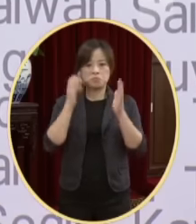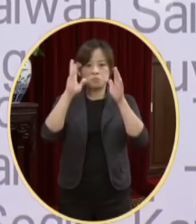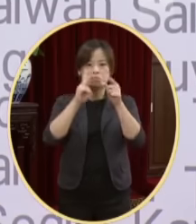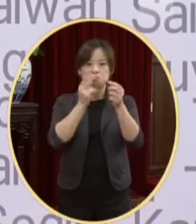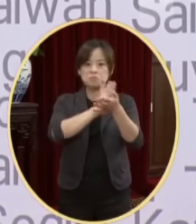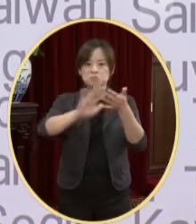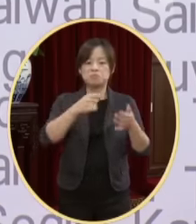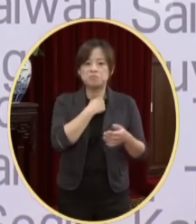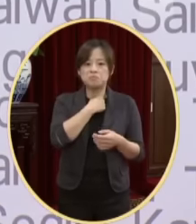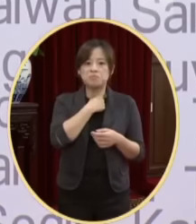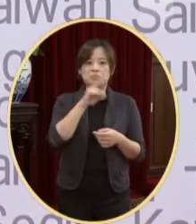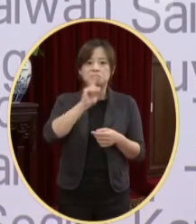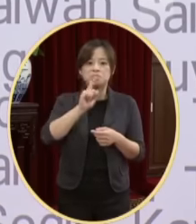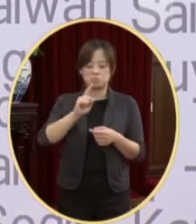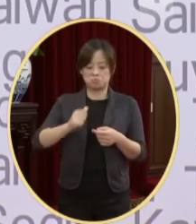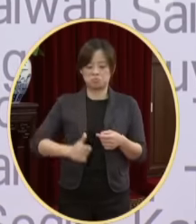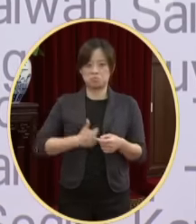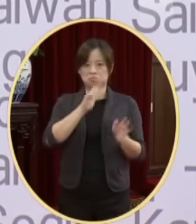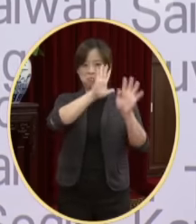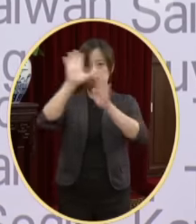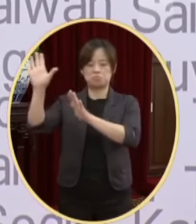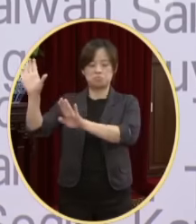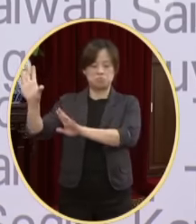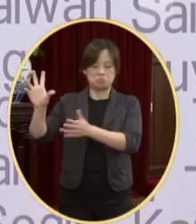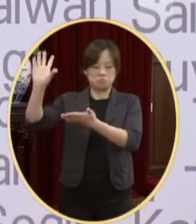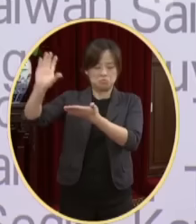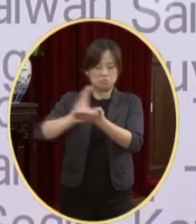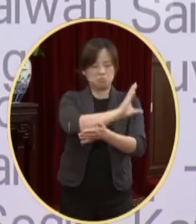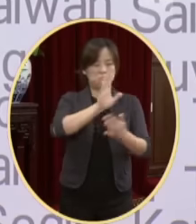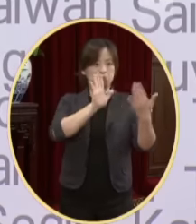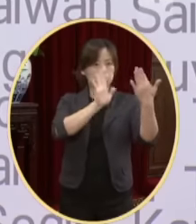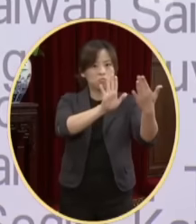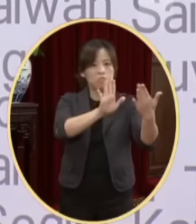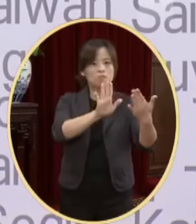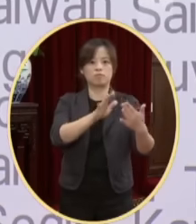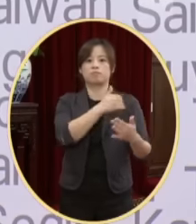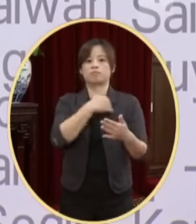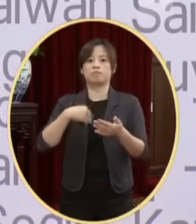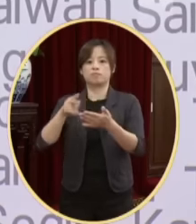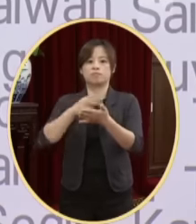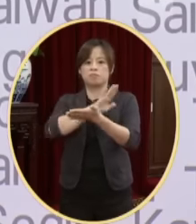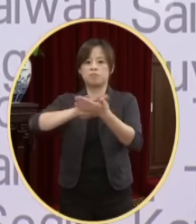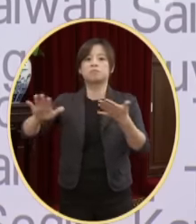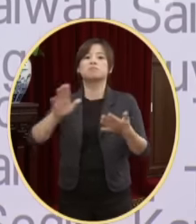解只有透过诚恳的面对真相才有可能达成。